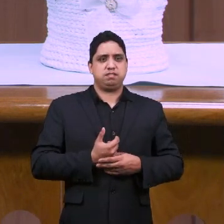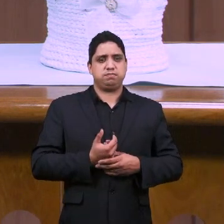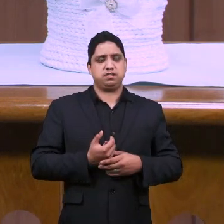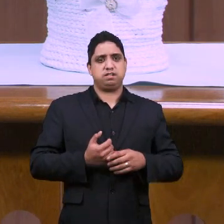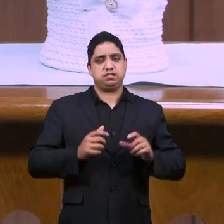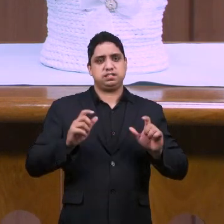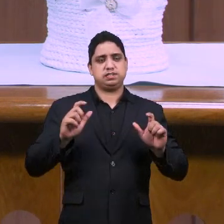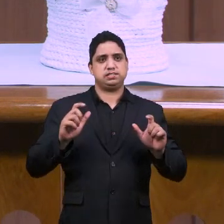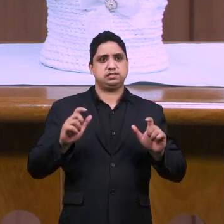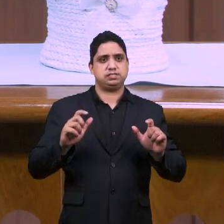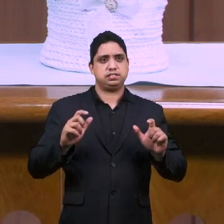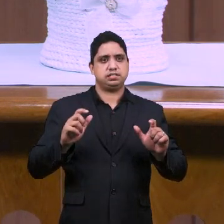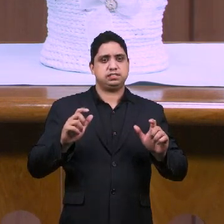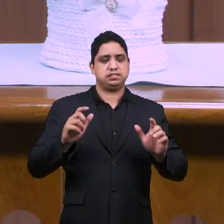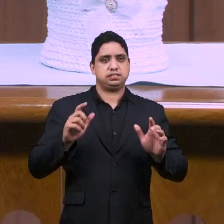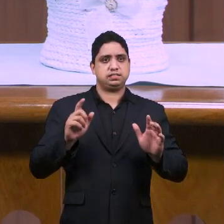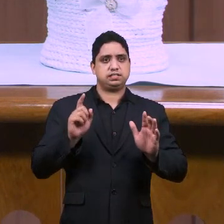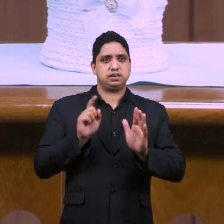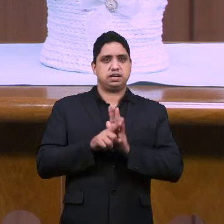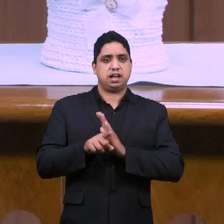Est déjà fini.